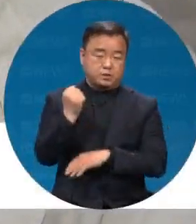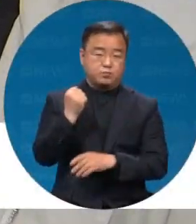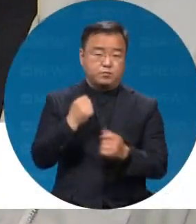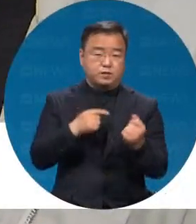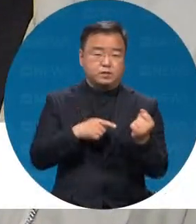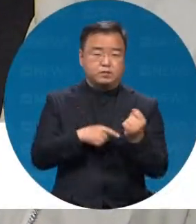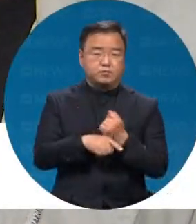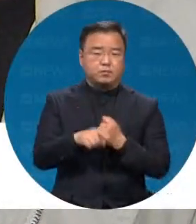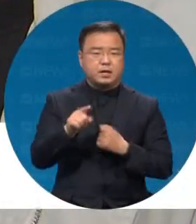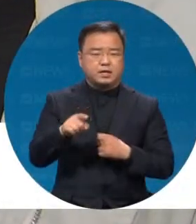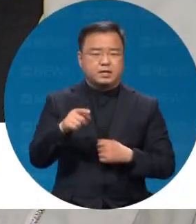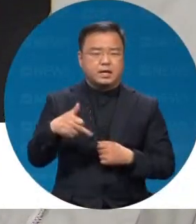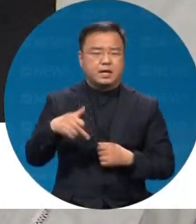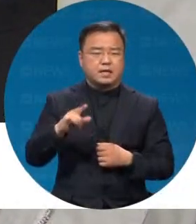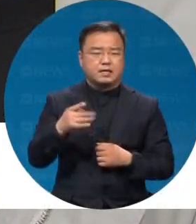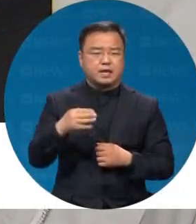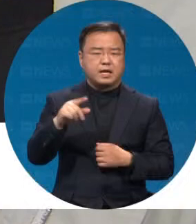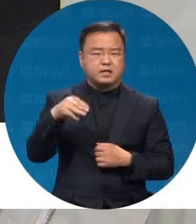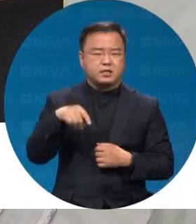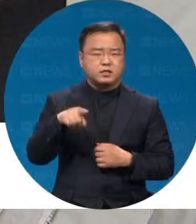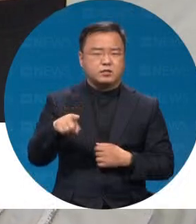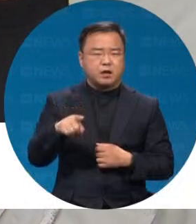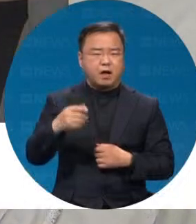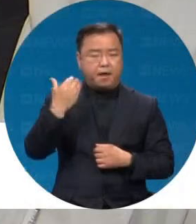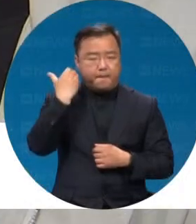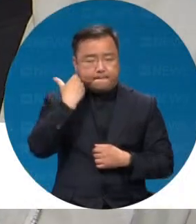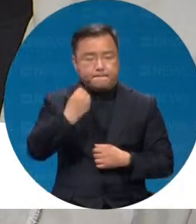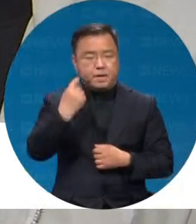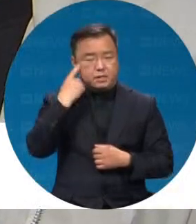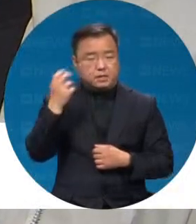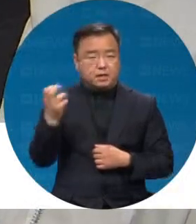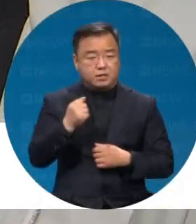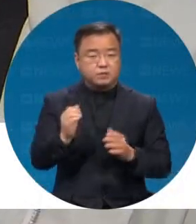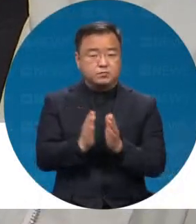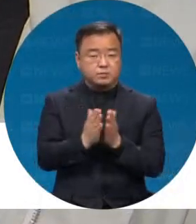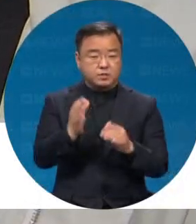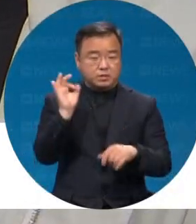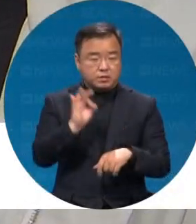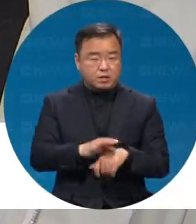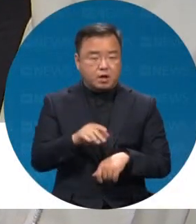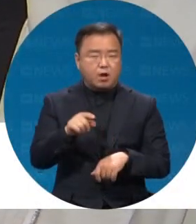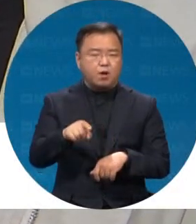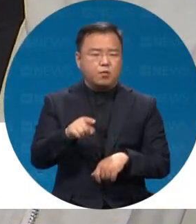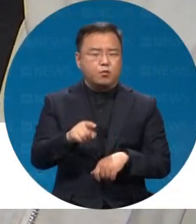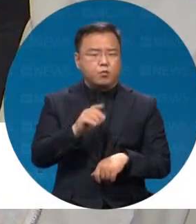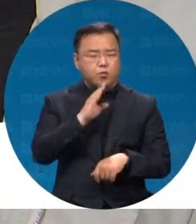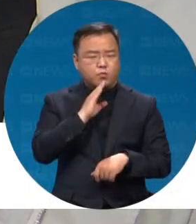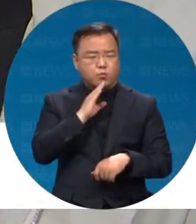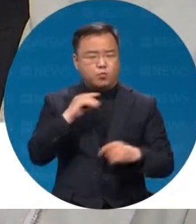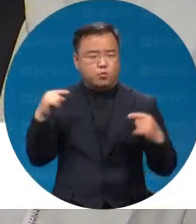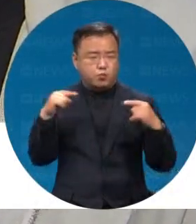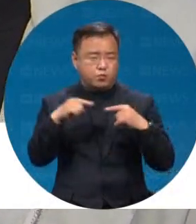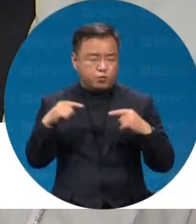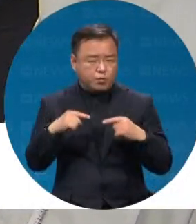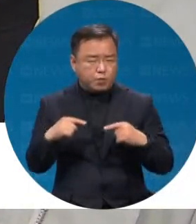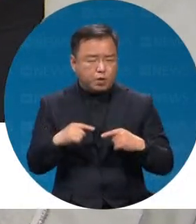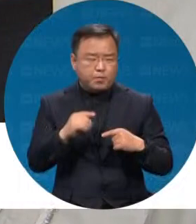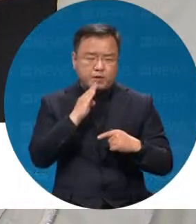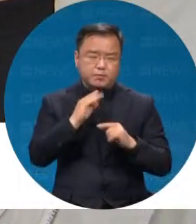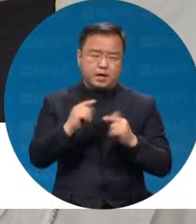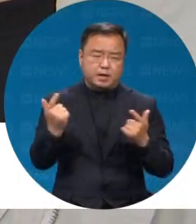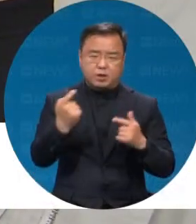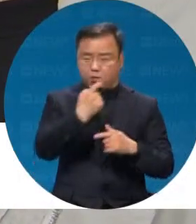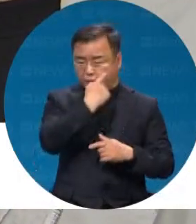캐릭터 굉장히 매력적이다 생각을 해서 책을 살겠습니다 이 원전이 진짜 캐릭터 설정과 맞는가 고증이 맞는가 이런 것들을